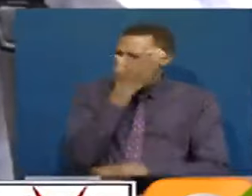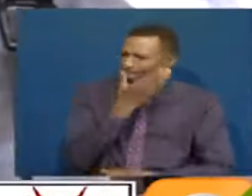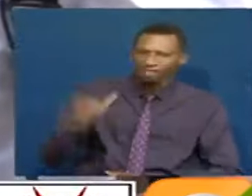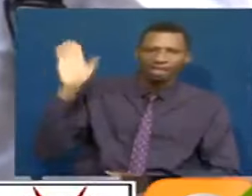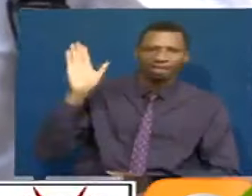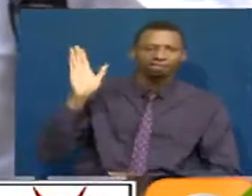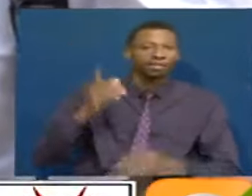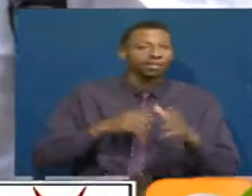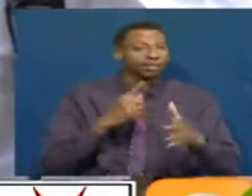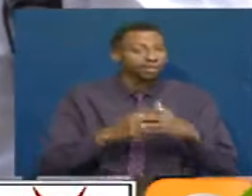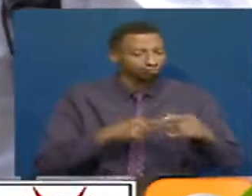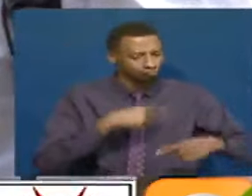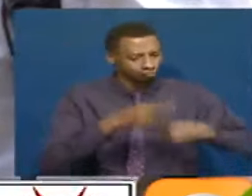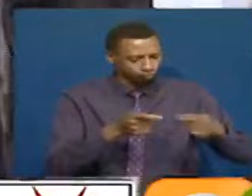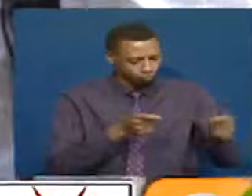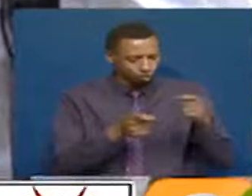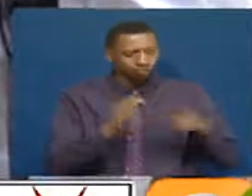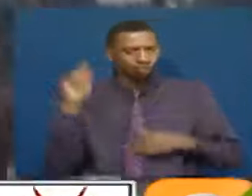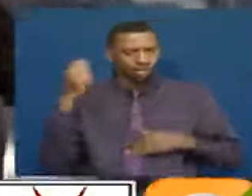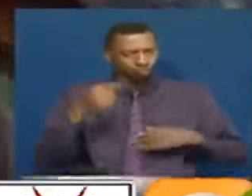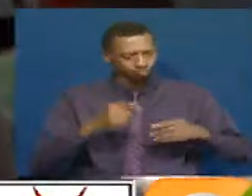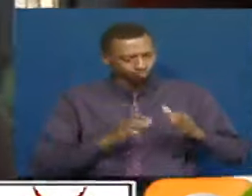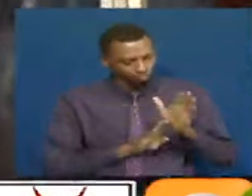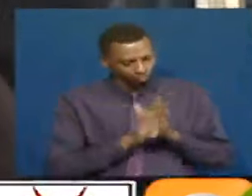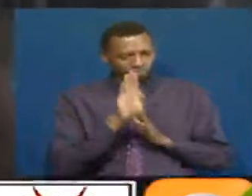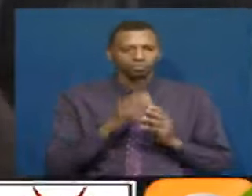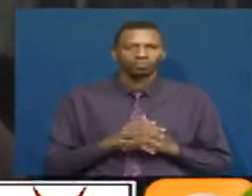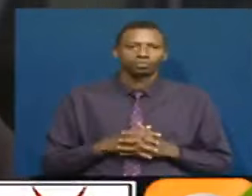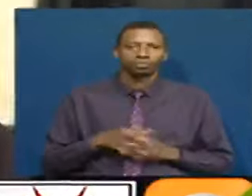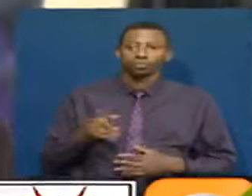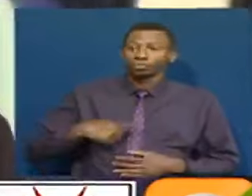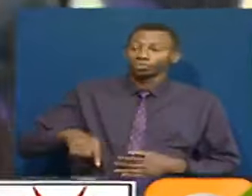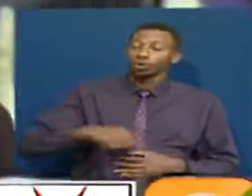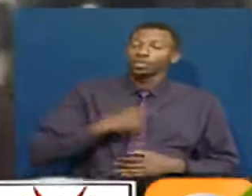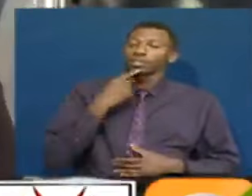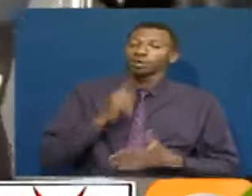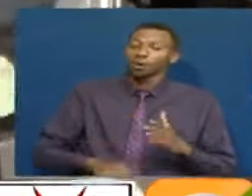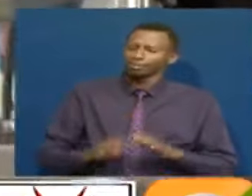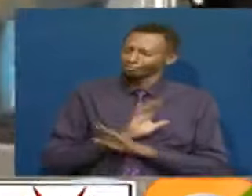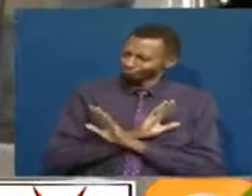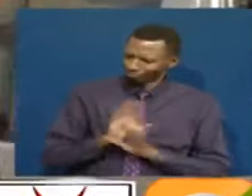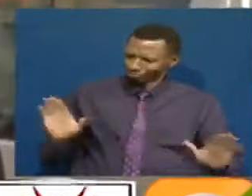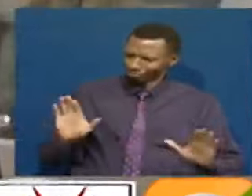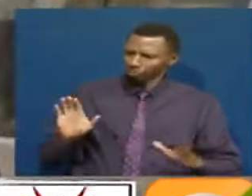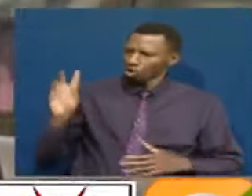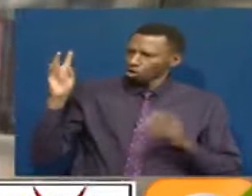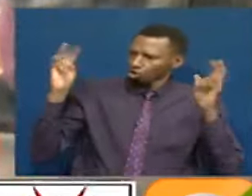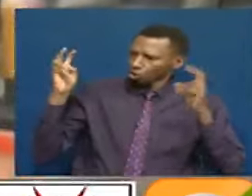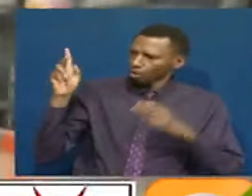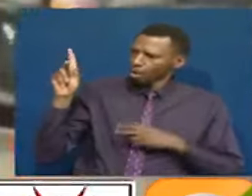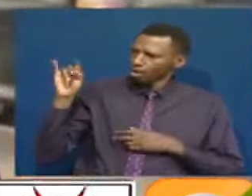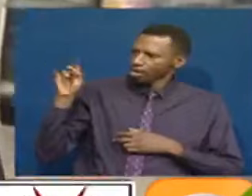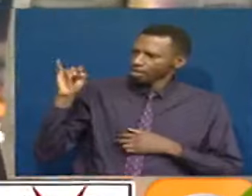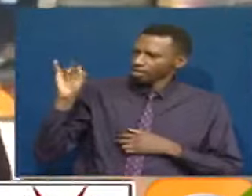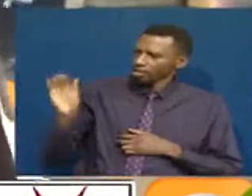hili, waendeze Kenya iende mbele. Na hivyo ndo tunataka tu kusema, tunakatana nayo kabisa. Hii maneno ya Kindiki kuapishwa sisi hatukubaliani